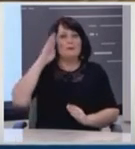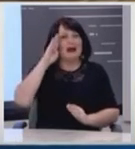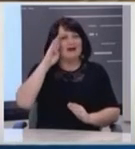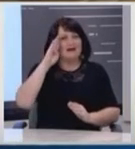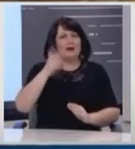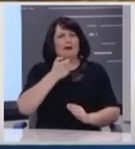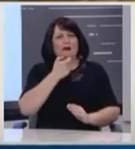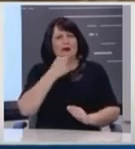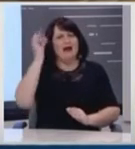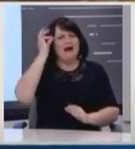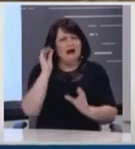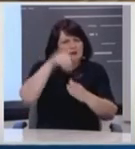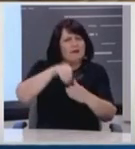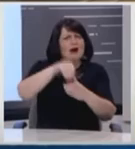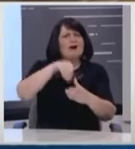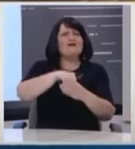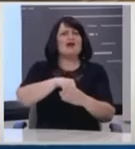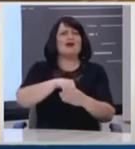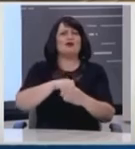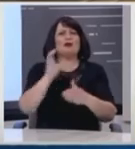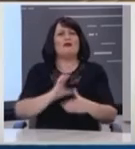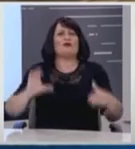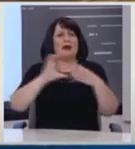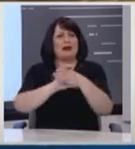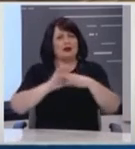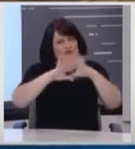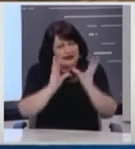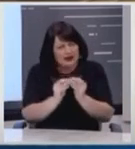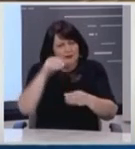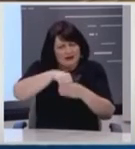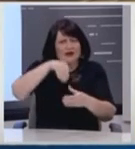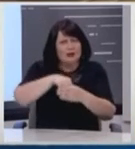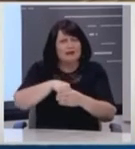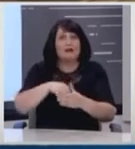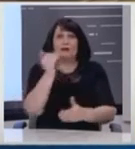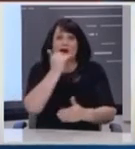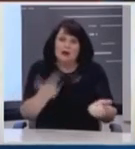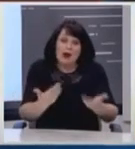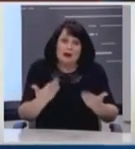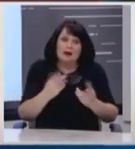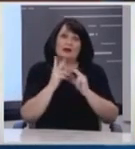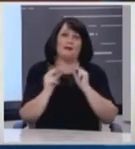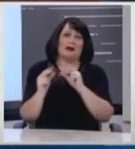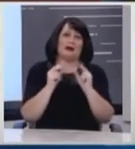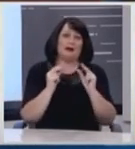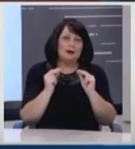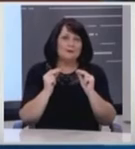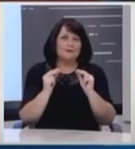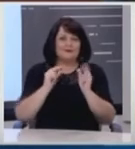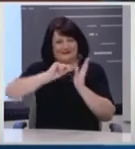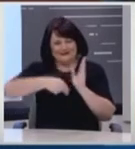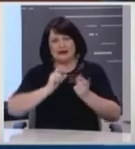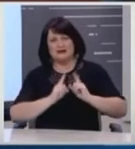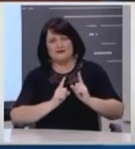της Βρετανίας, της Γαλλίας και της Ευρωπαϊκής Ένωσης συνολικά για να επισπευστούν οι συνομιλίες και να υπογραφεί